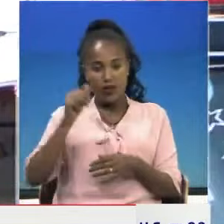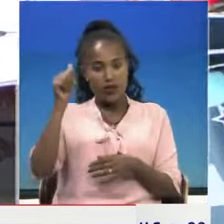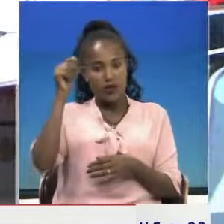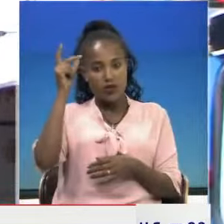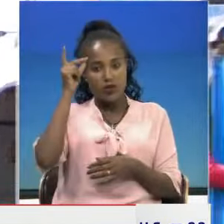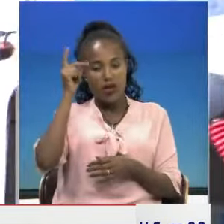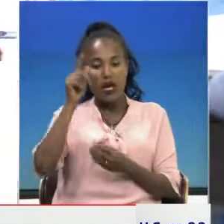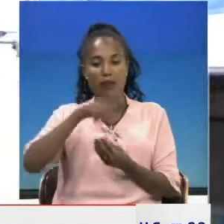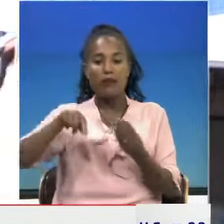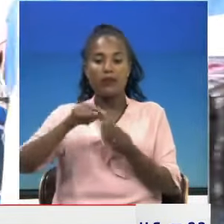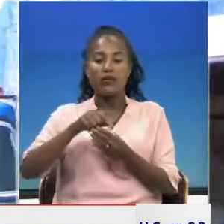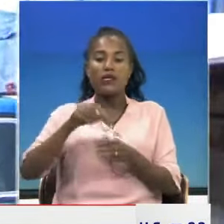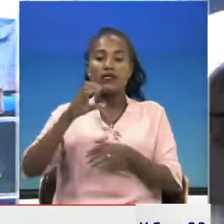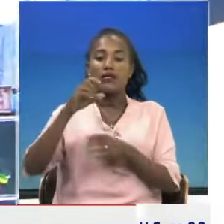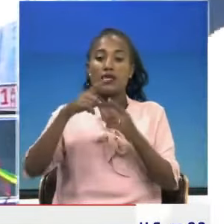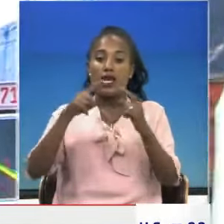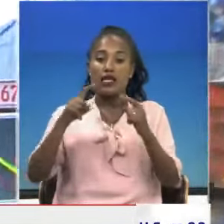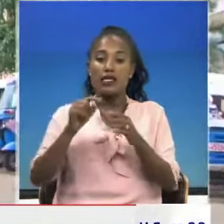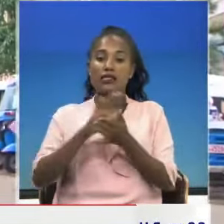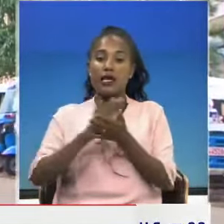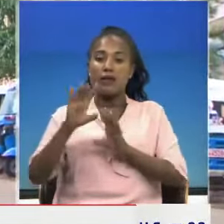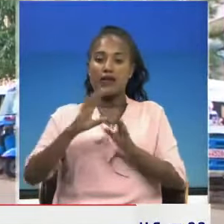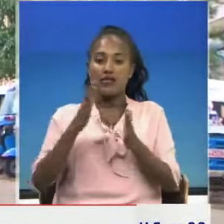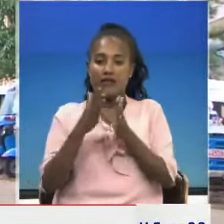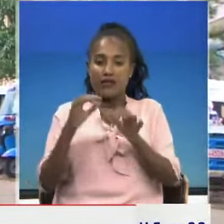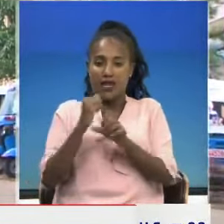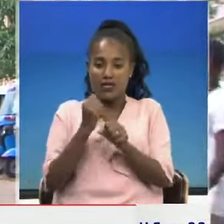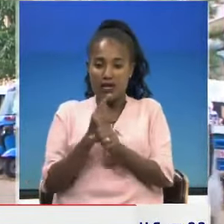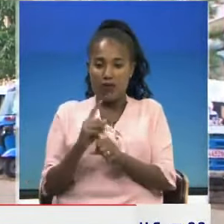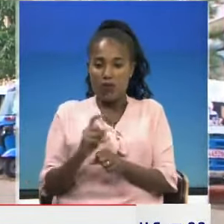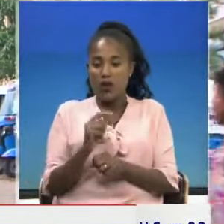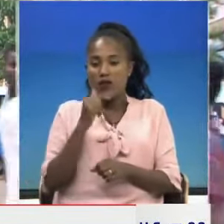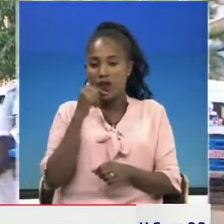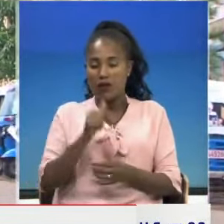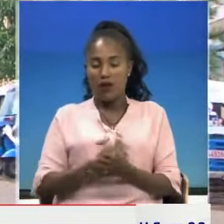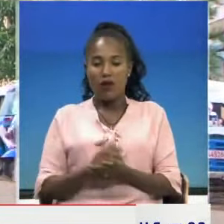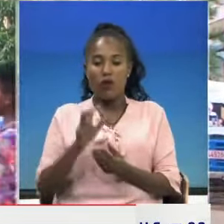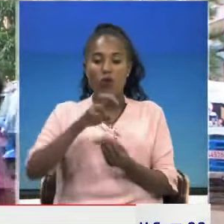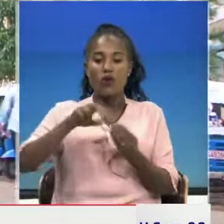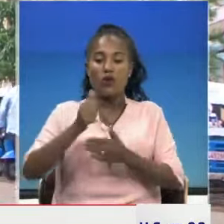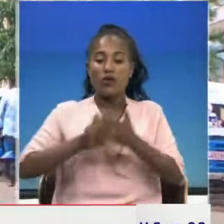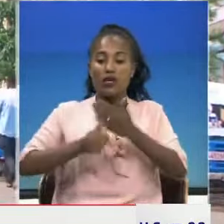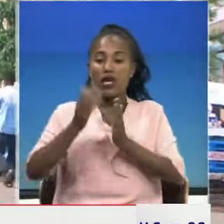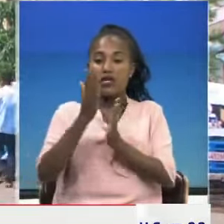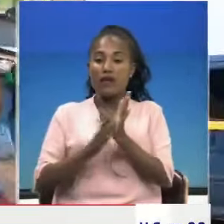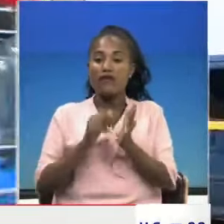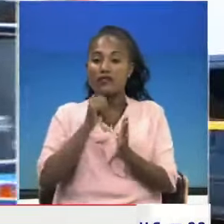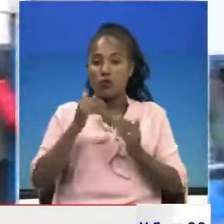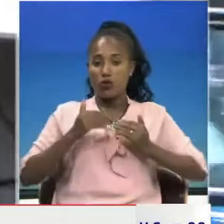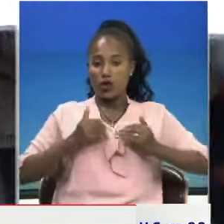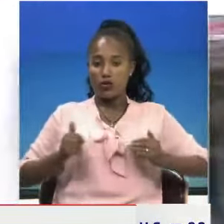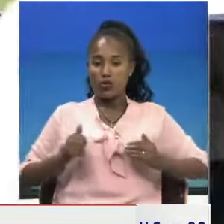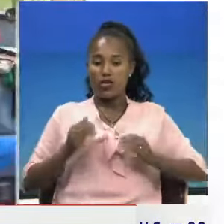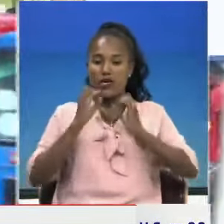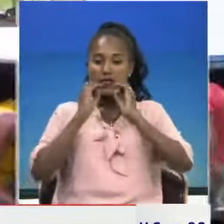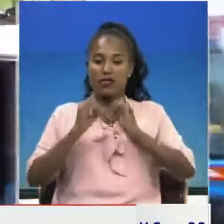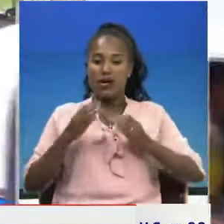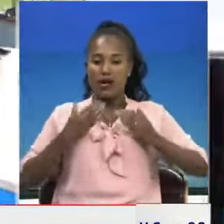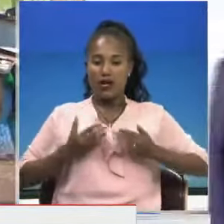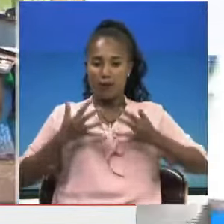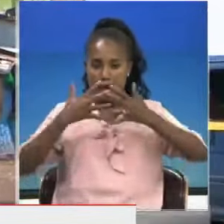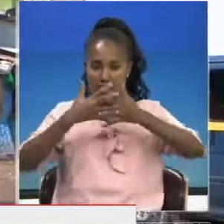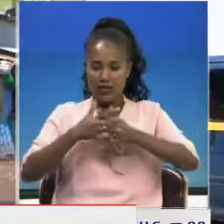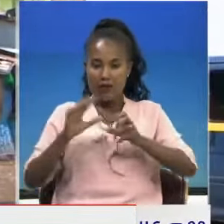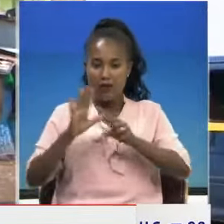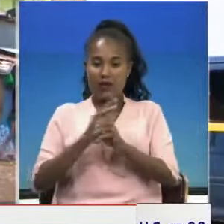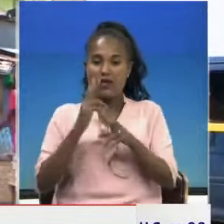የሽነጌታውን አካባቢውን ከሰርጎ ገብ ነጻ ለማድረግ ሰፊ ስራ እየተሰራ መሆኑን ተናግረዋል። በወረዳውም ጥቃት እንዳይፈጸም ወጣቶችን ከጸጥታ አካል ጋር በማቀናጀት